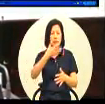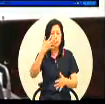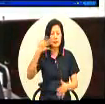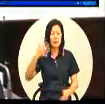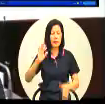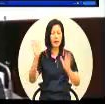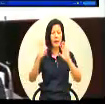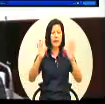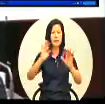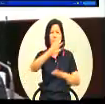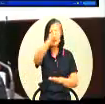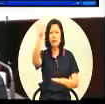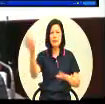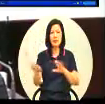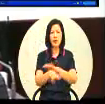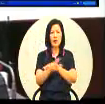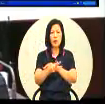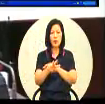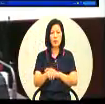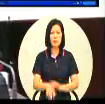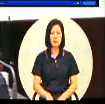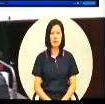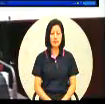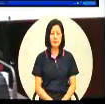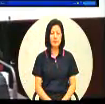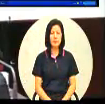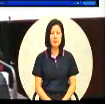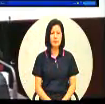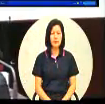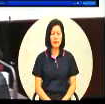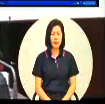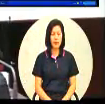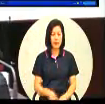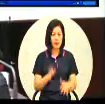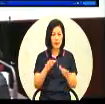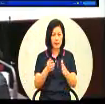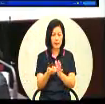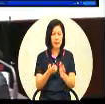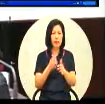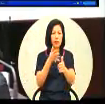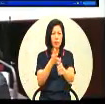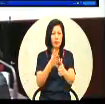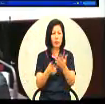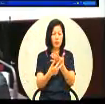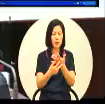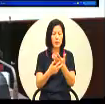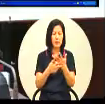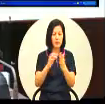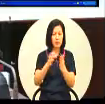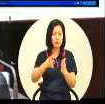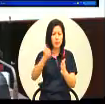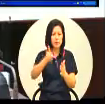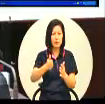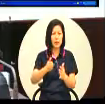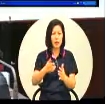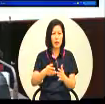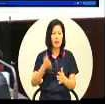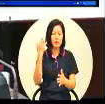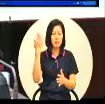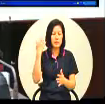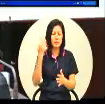空》。我想本席刚刚已经有请教我们卫生局局长非常清楚，我们教育部在之前已经三读通